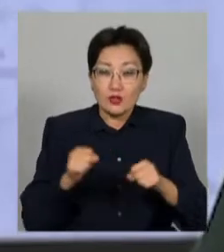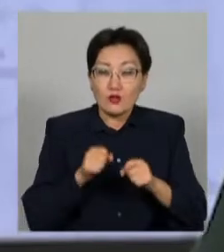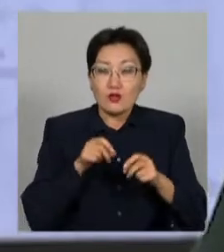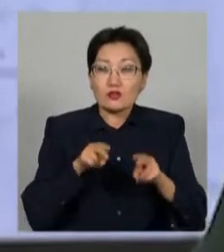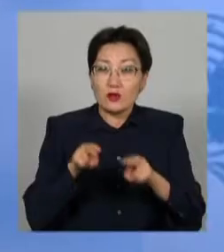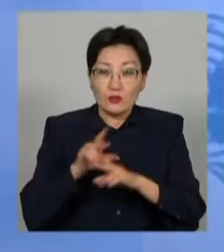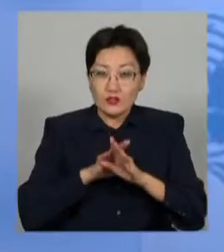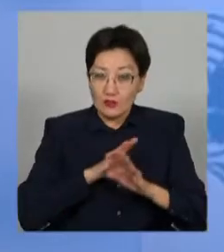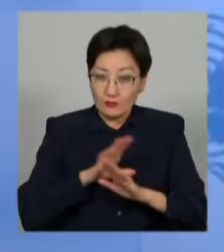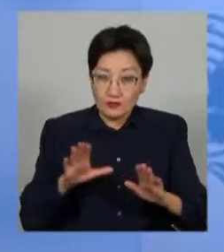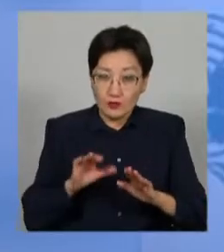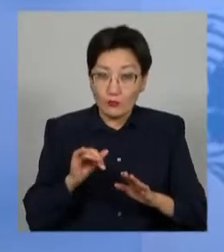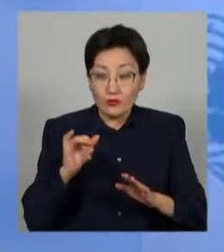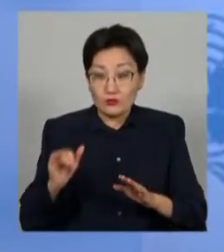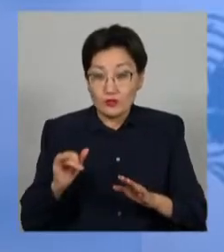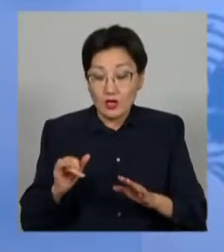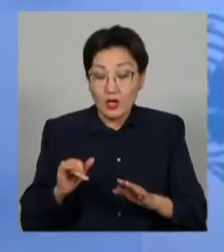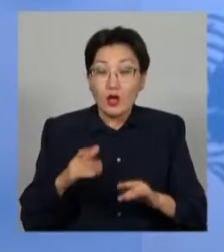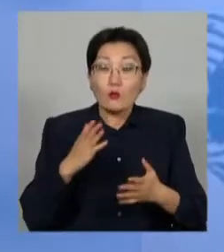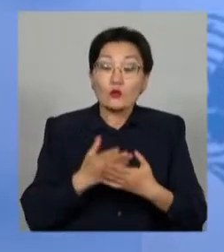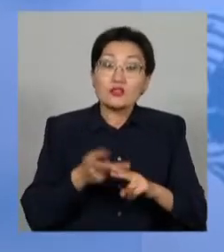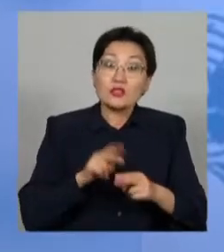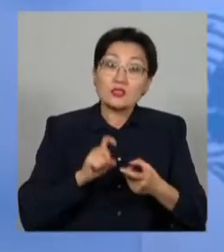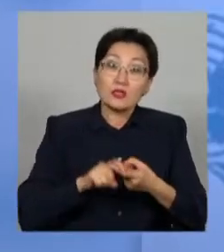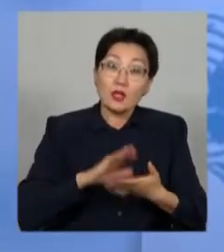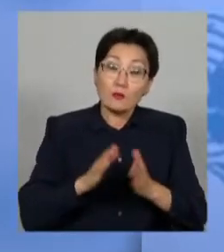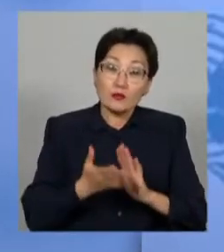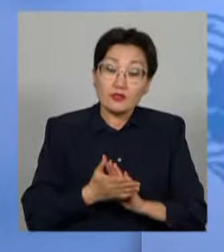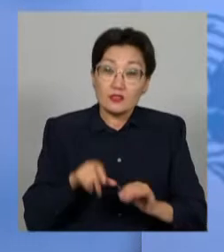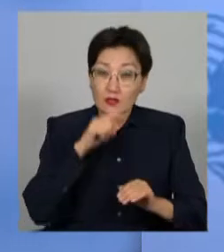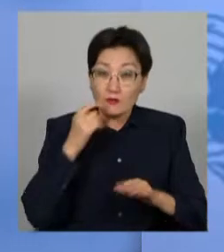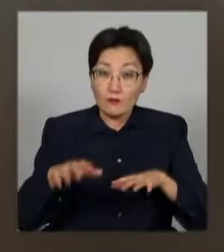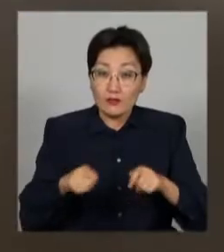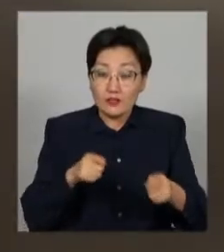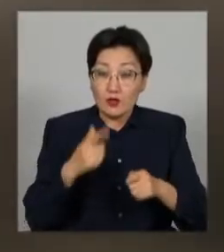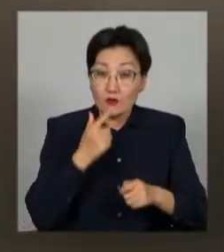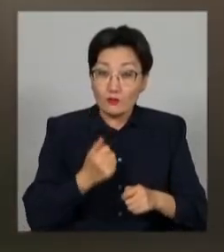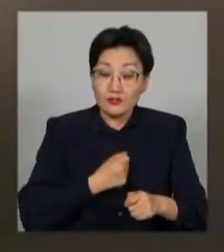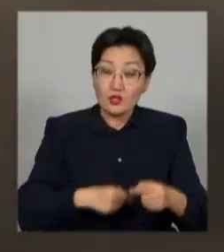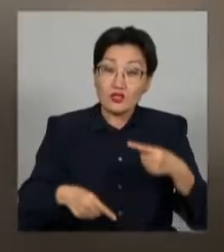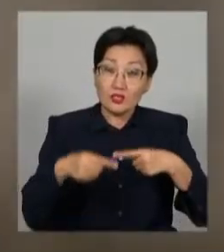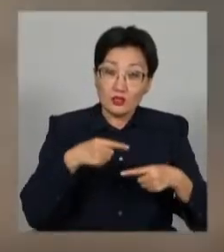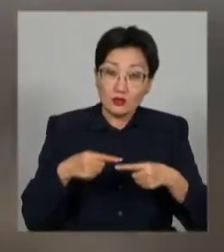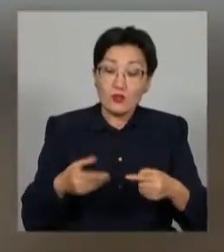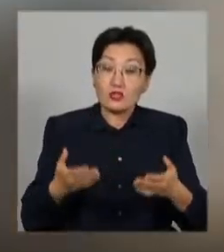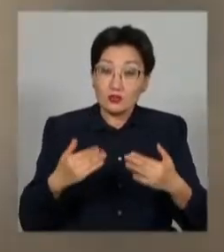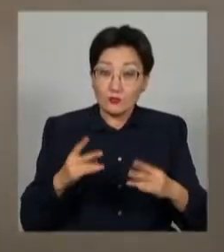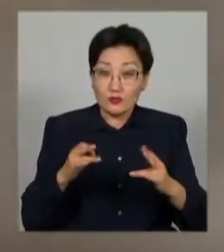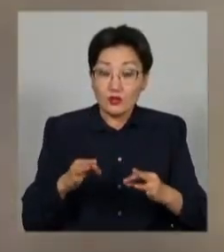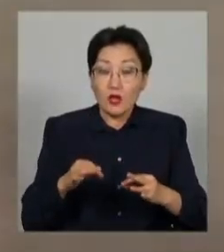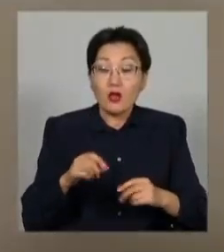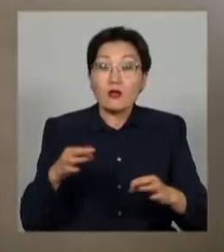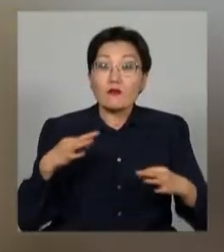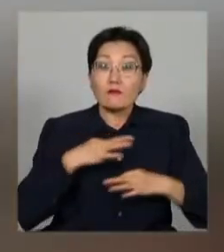шабуылдарын жасамайды. Біріккен ұлттар ұйымы орын алған жағдайға байланысты Ресей президенті әскерлерді кері қайтаруға шақырған еді. Ал